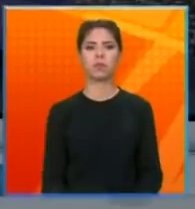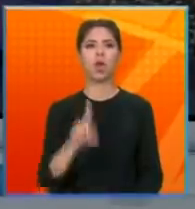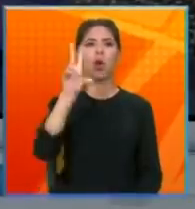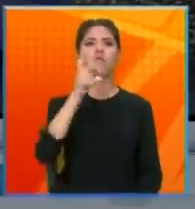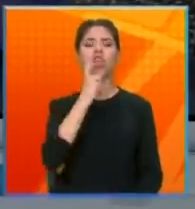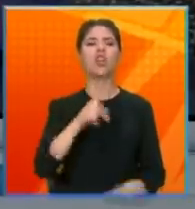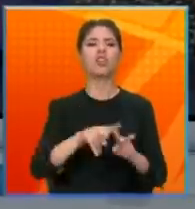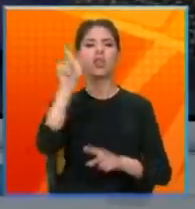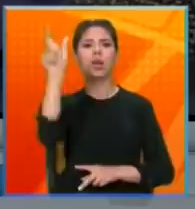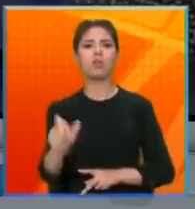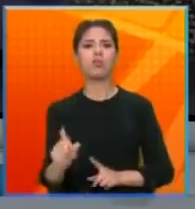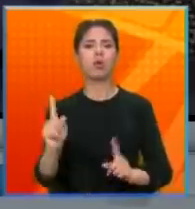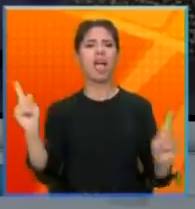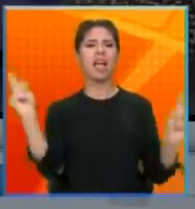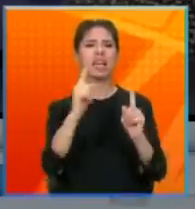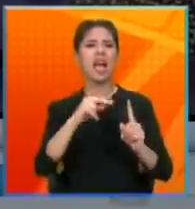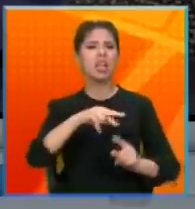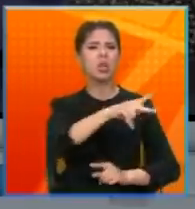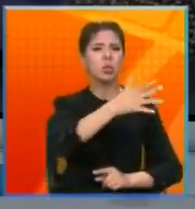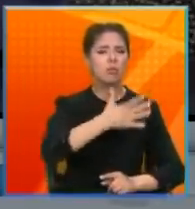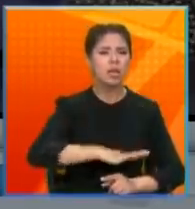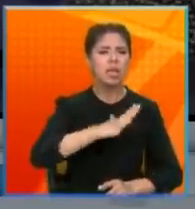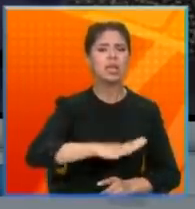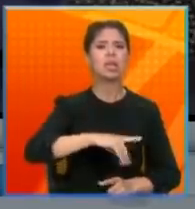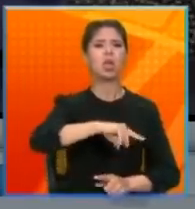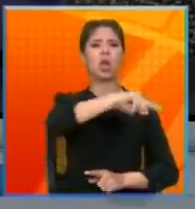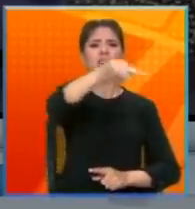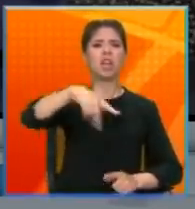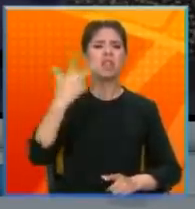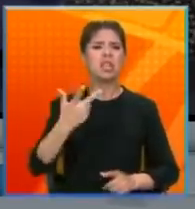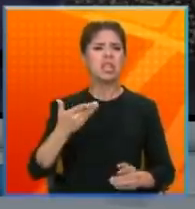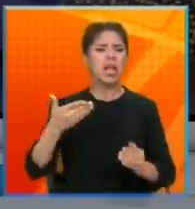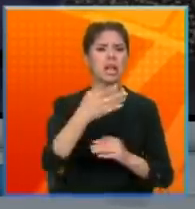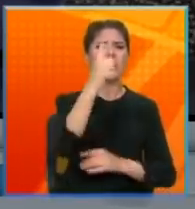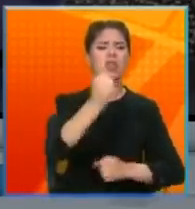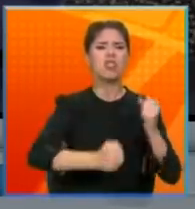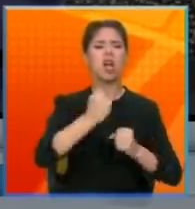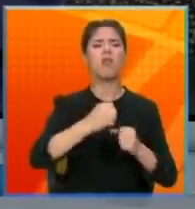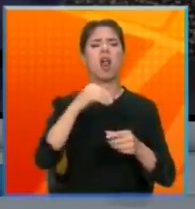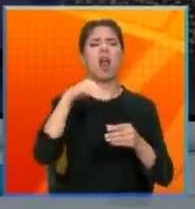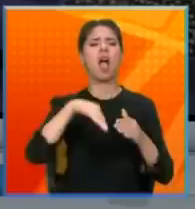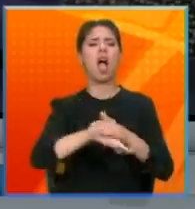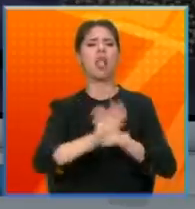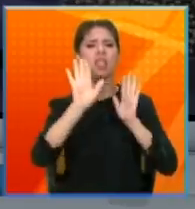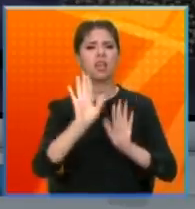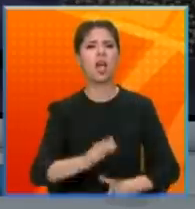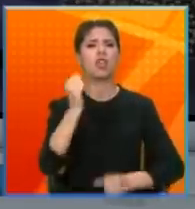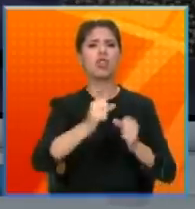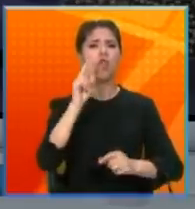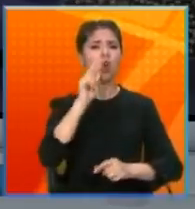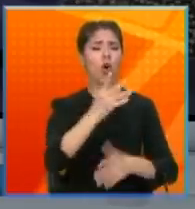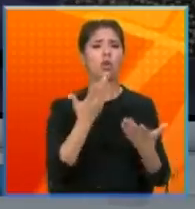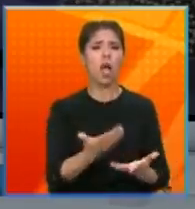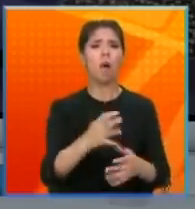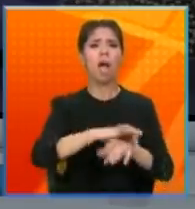Anam. 13 yaşındaki Muhammed karşıdan karşıya geçmeye çalışırken kavşağa hızlı giren bir aracın altında kaldı. Sürücü onu gördü